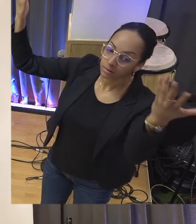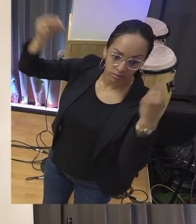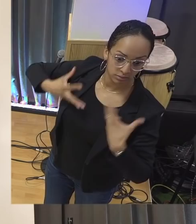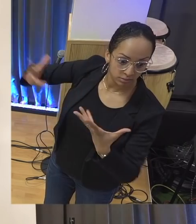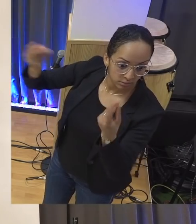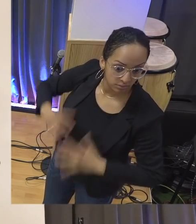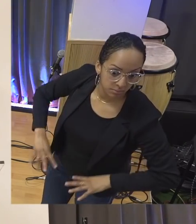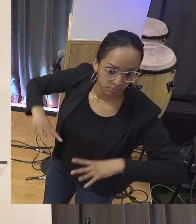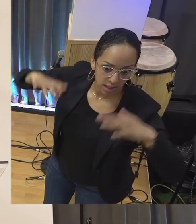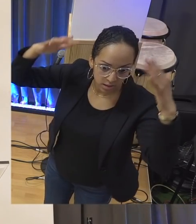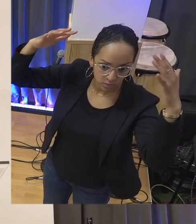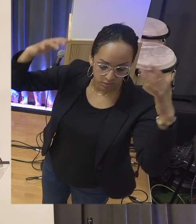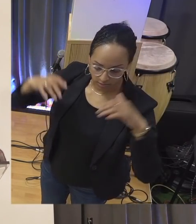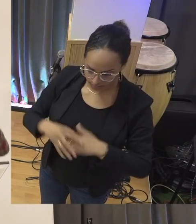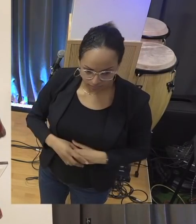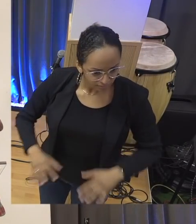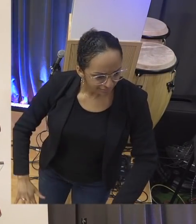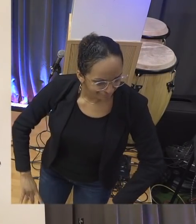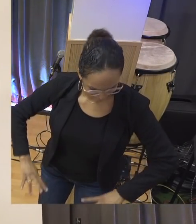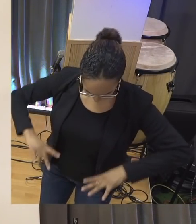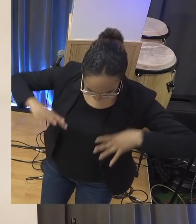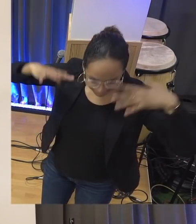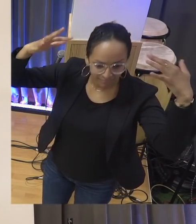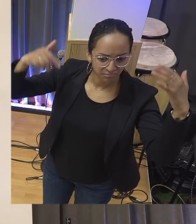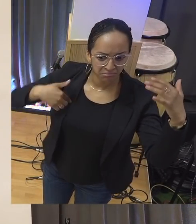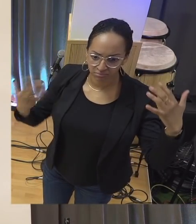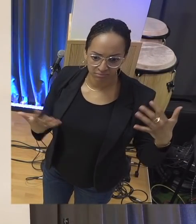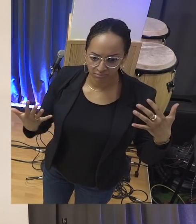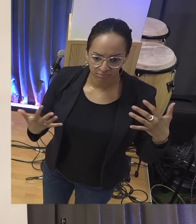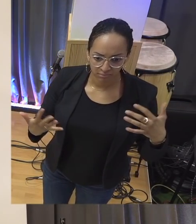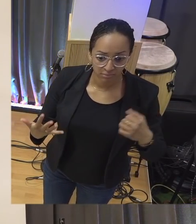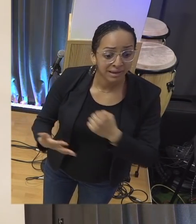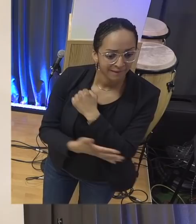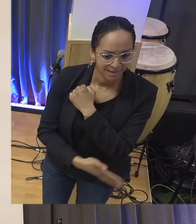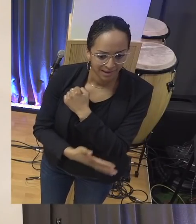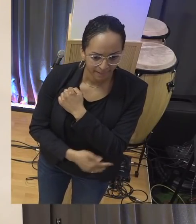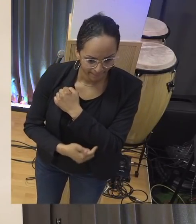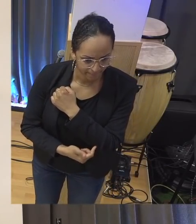plénitude est un mot qui est caractérisé par cette épître aux Éphésiens.